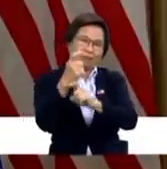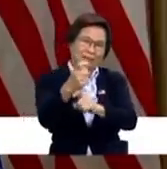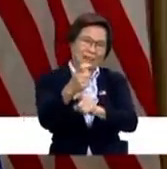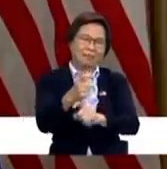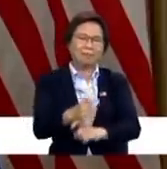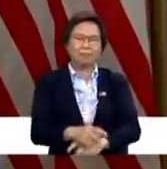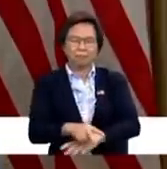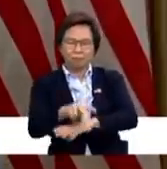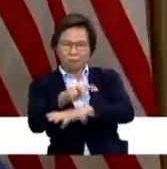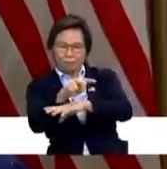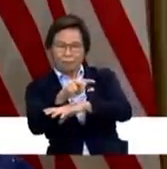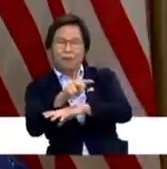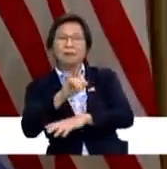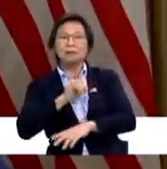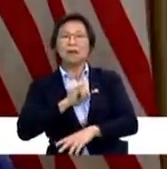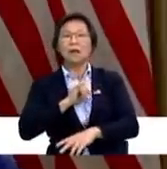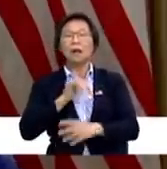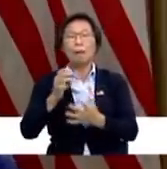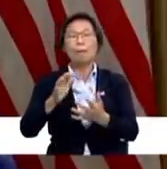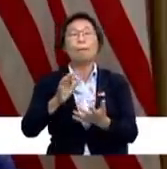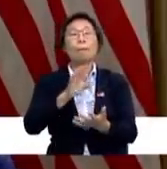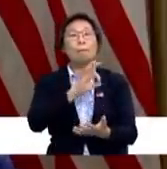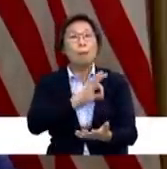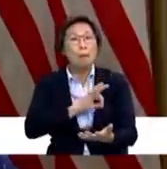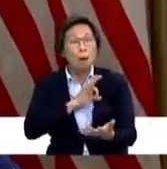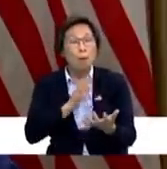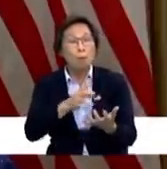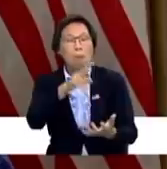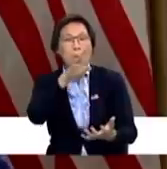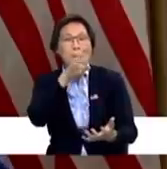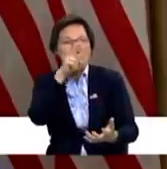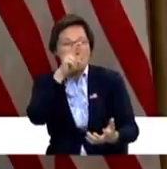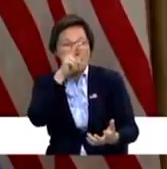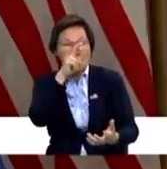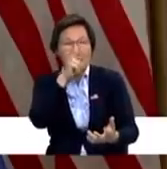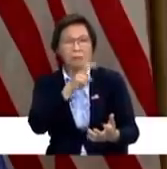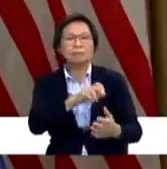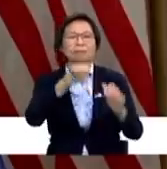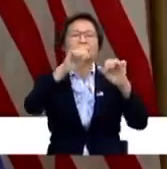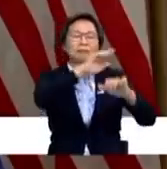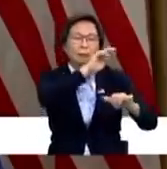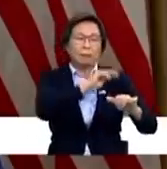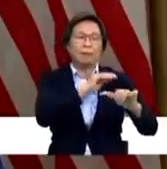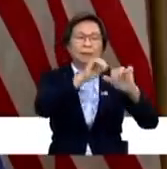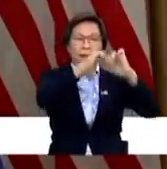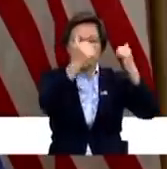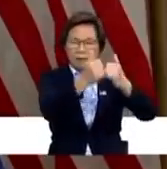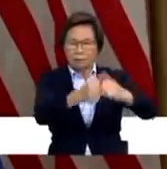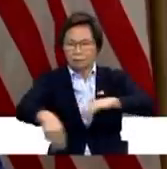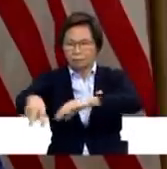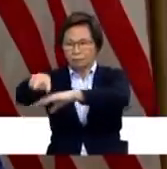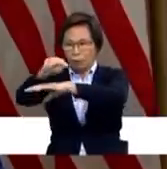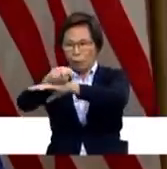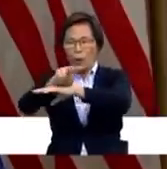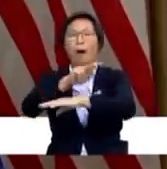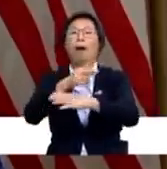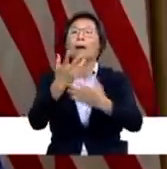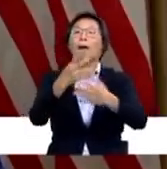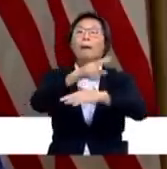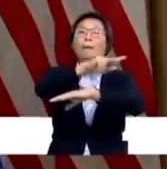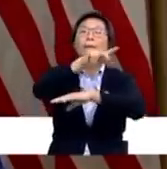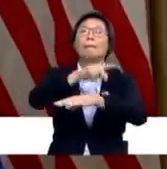ingin saya tegaskan bahwa setiap Kementerian dari Desi yang memantau keberadaan peran tersebut termasuklah pemilik